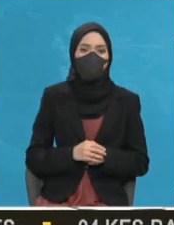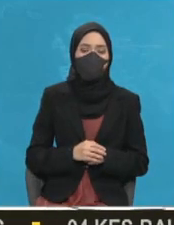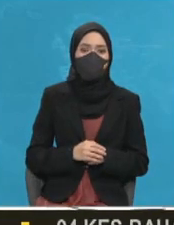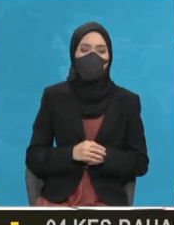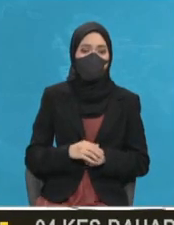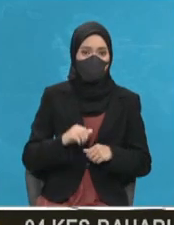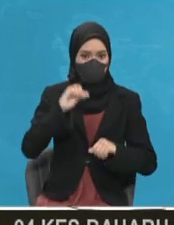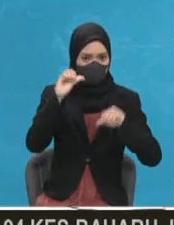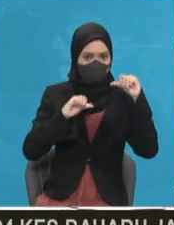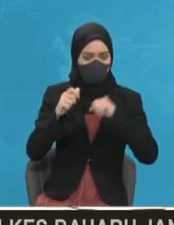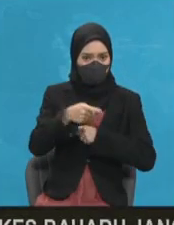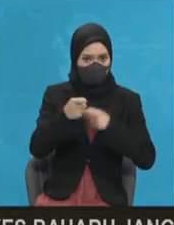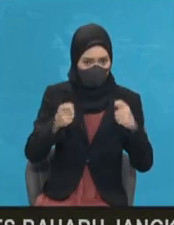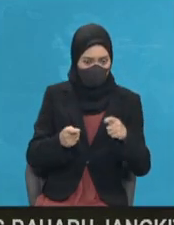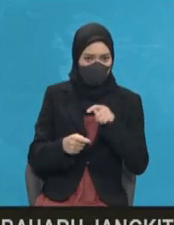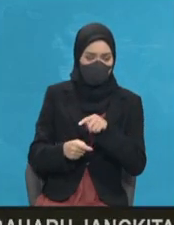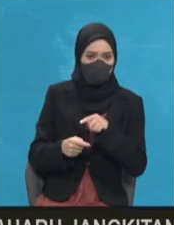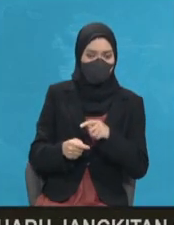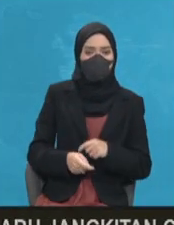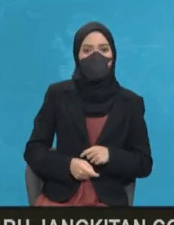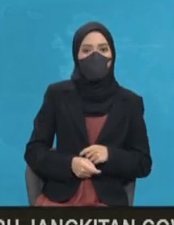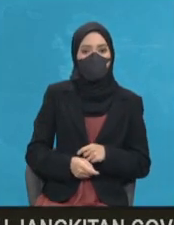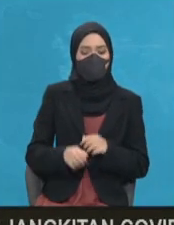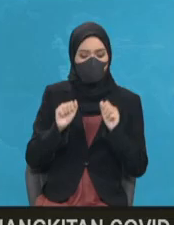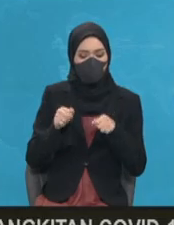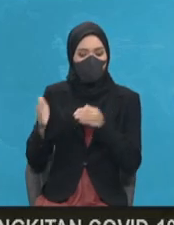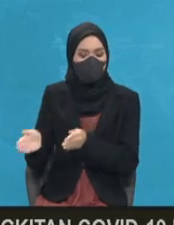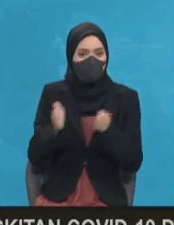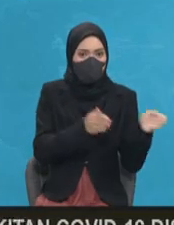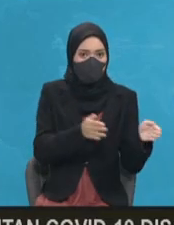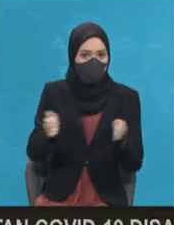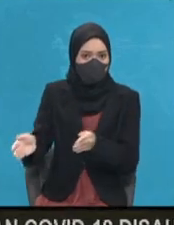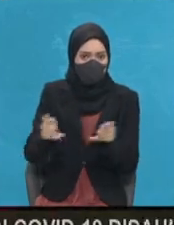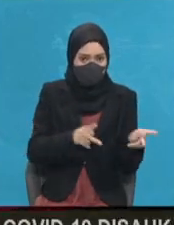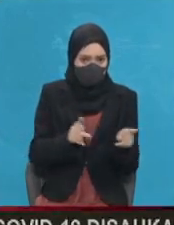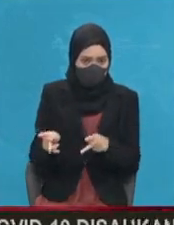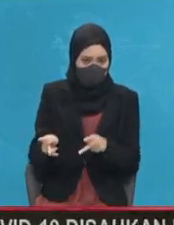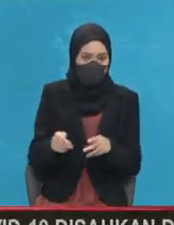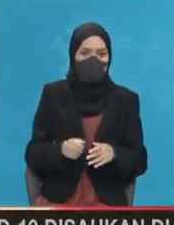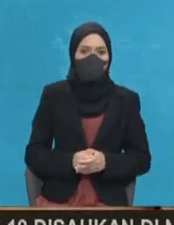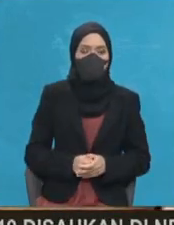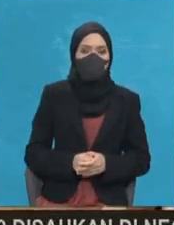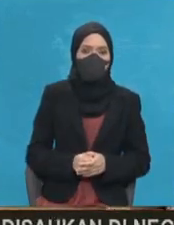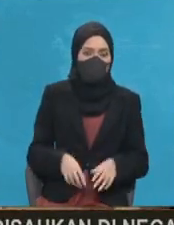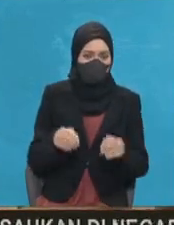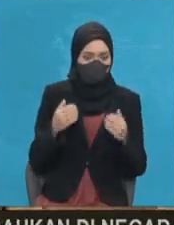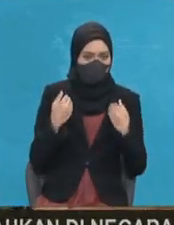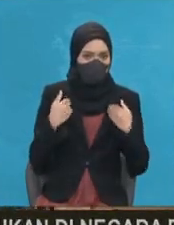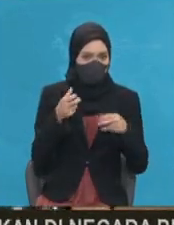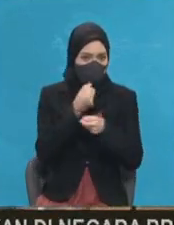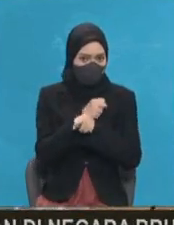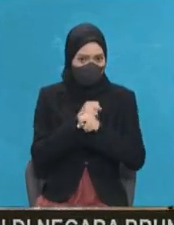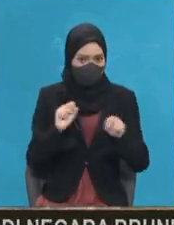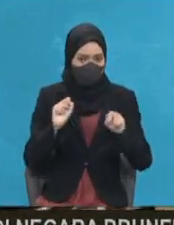Hai makmal ini adalah sejenis Mama mudah alih yang mempunyai keselamatan bayobayo sesi peringkat dua gobay safety